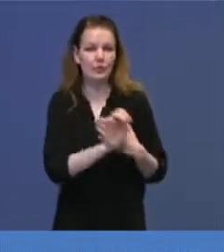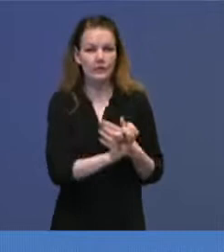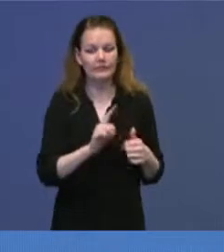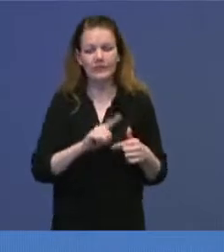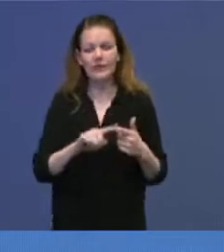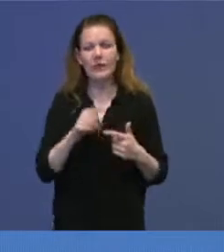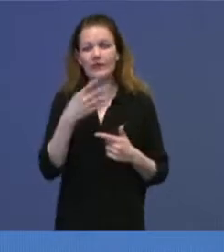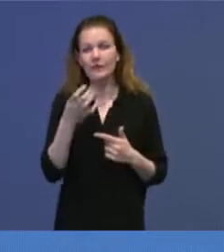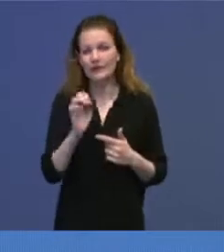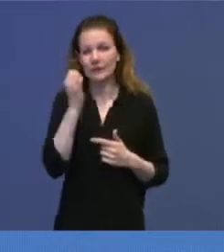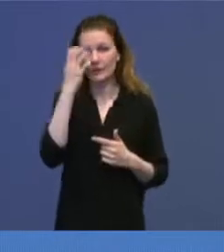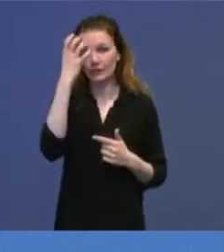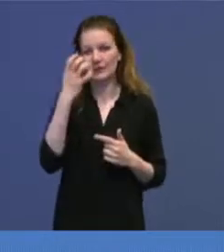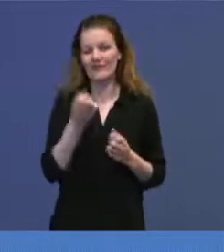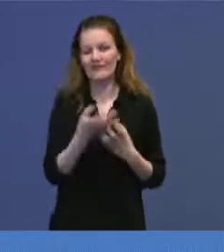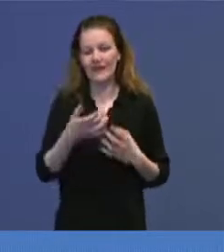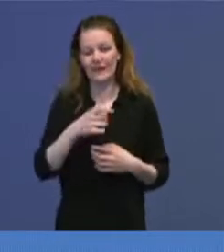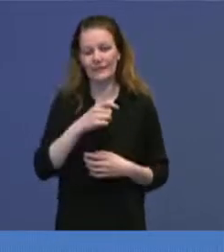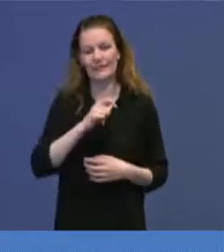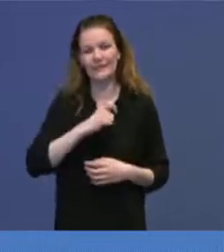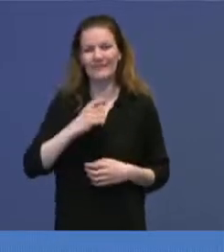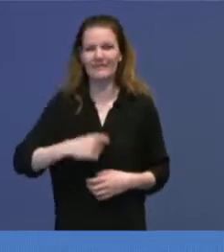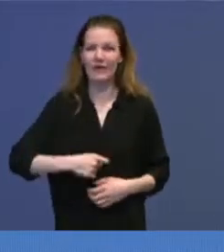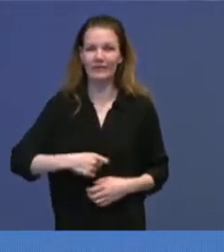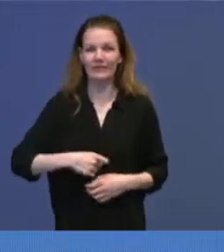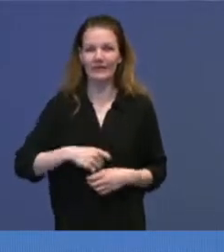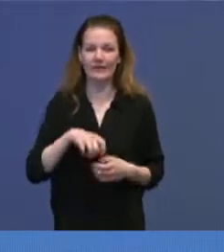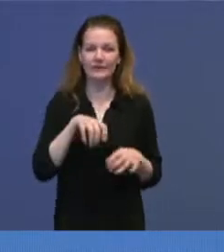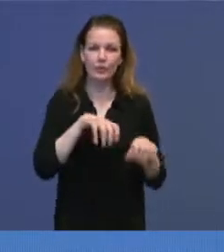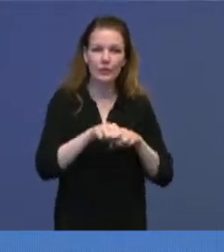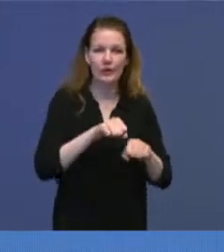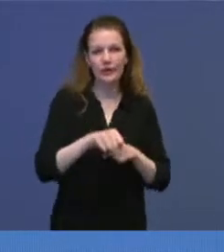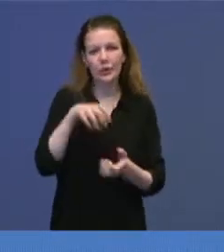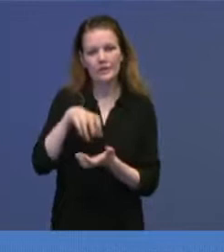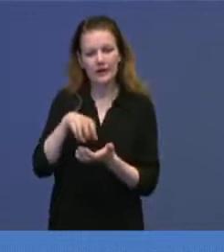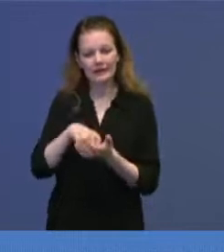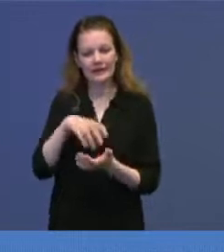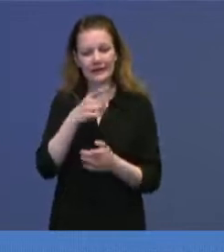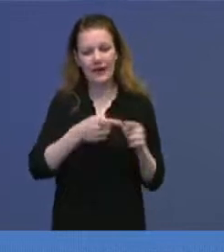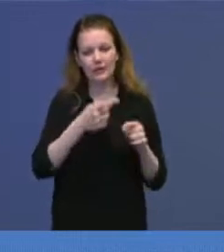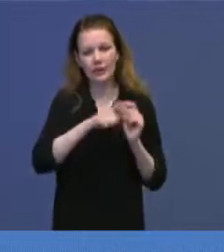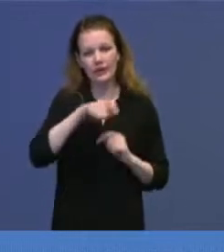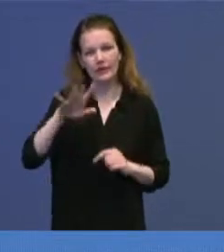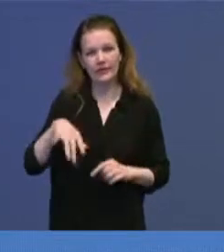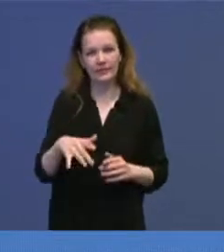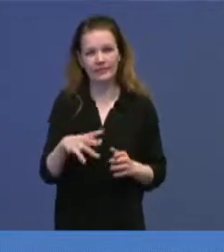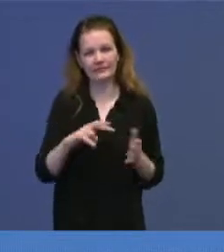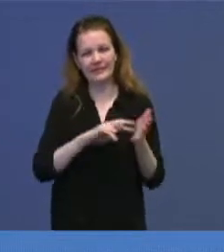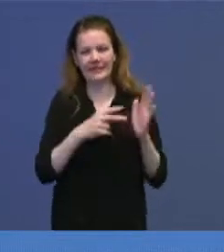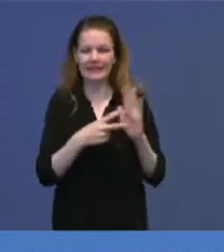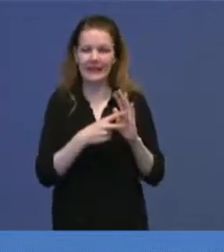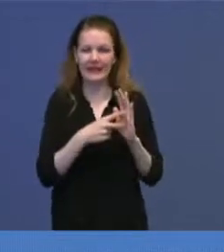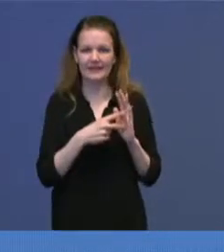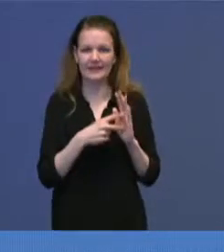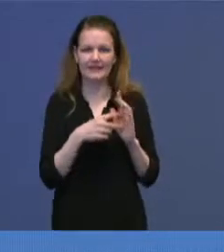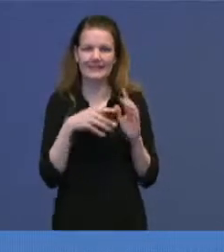millioner til at flere private, statlige og kommunale aktører kan få installert en digital innbruddsalarm som har varsling til